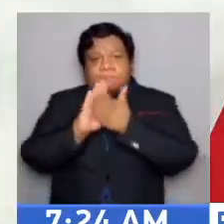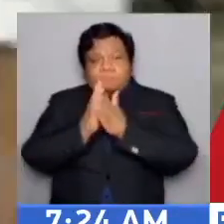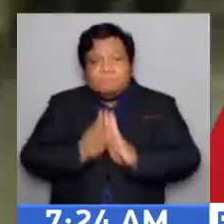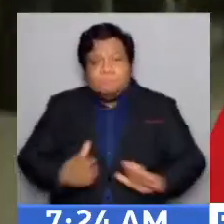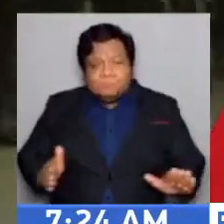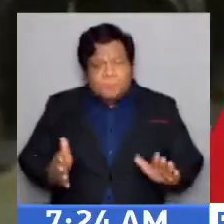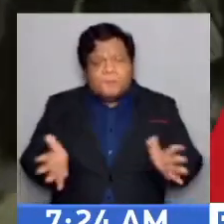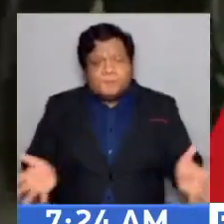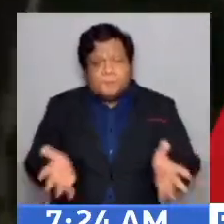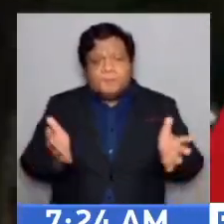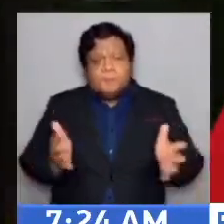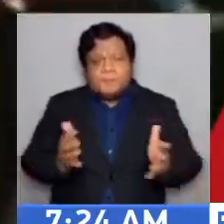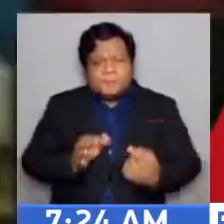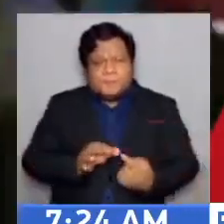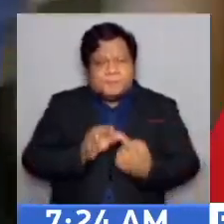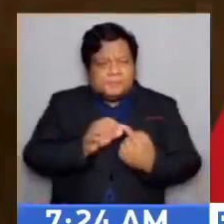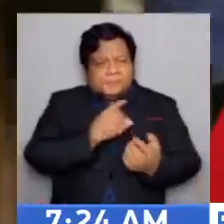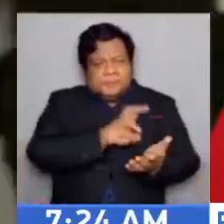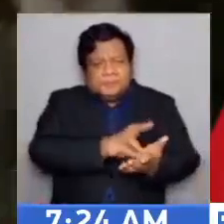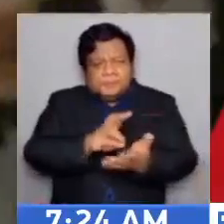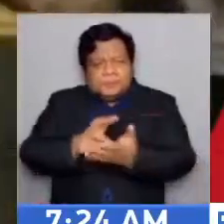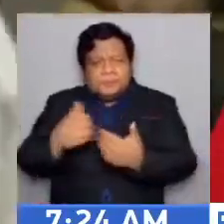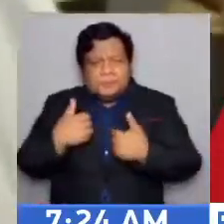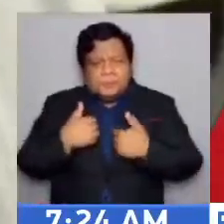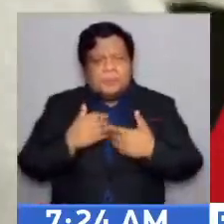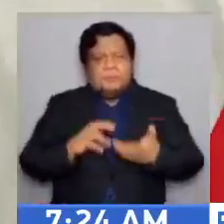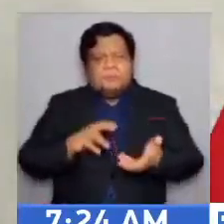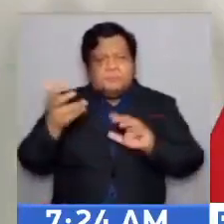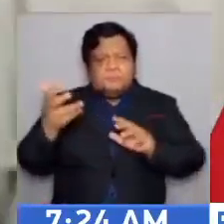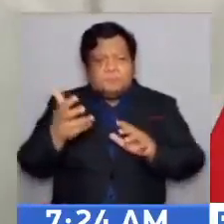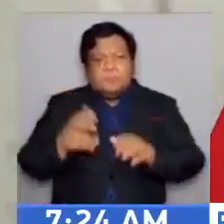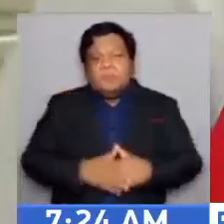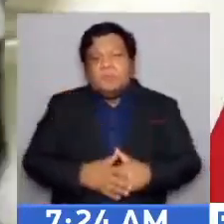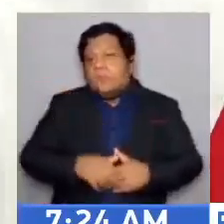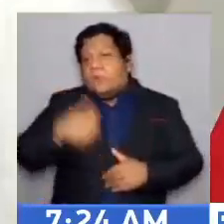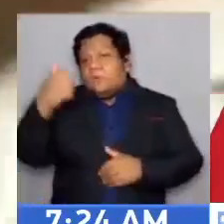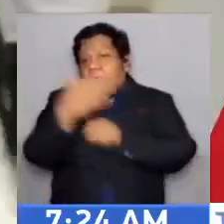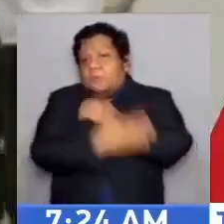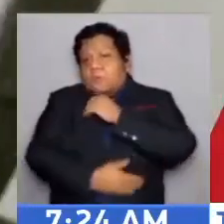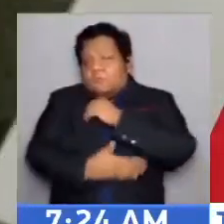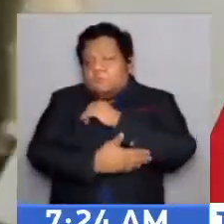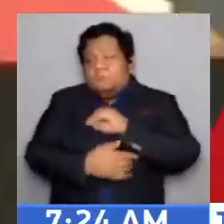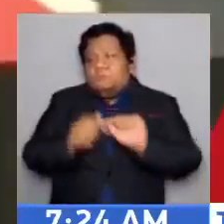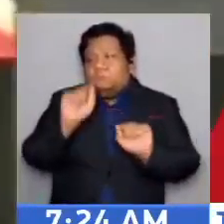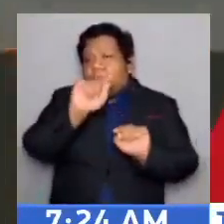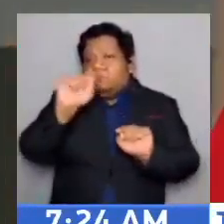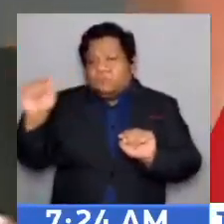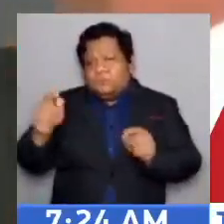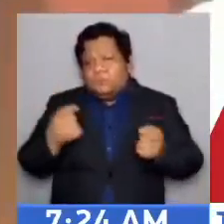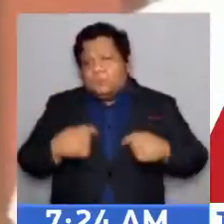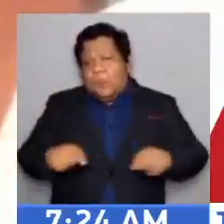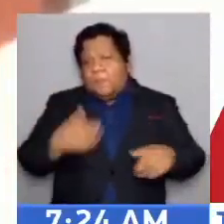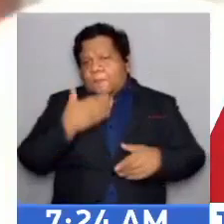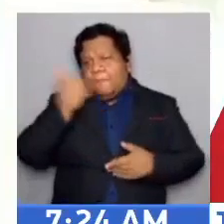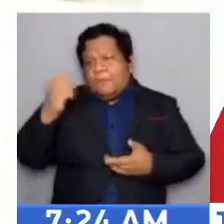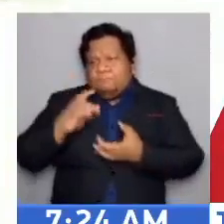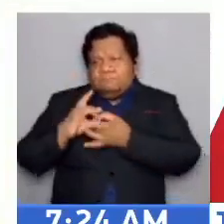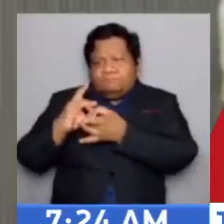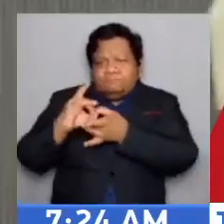kaguluhan. Sa labas naman ng bansa, mas magpupursige raw ang gobyerno na mapabuti ang relasyon sa mga kalapit nitong